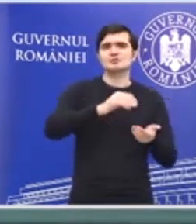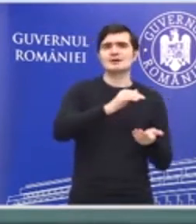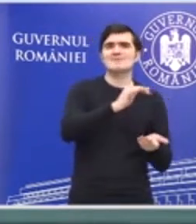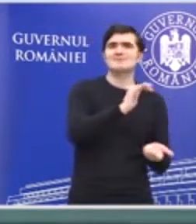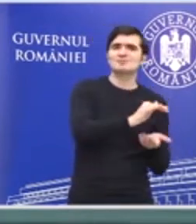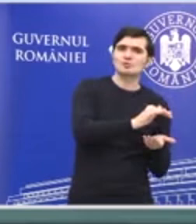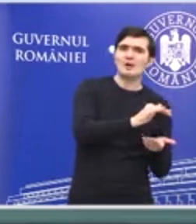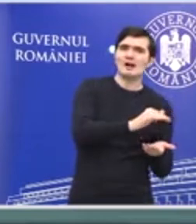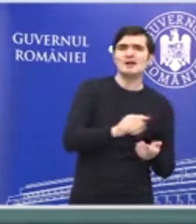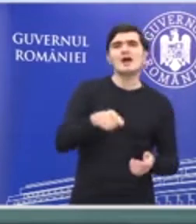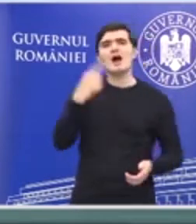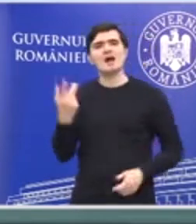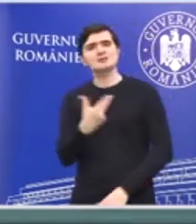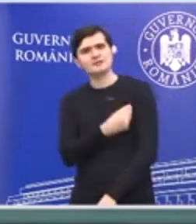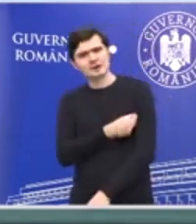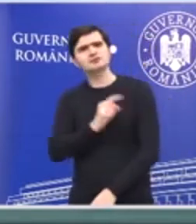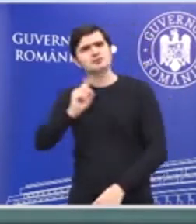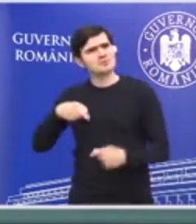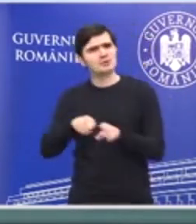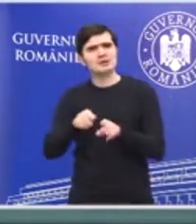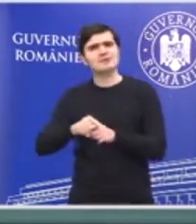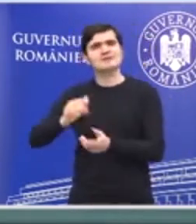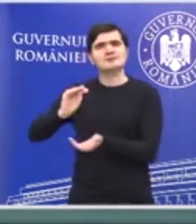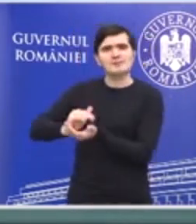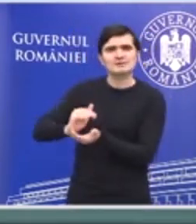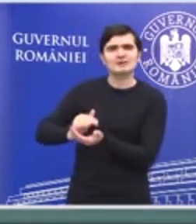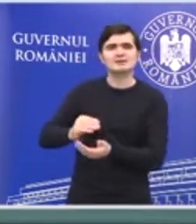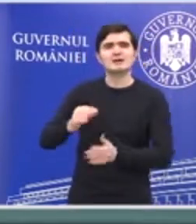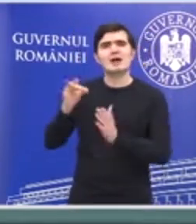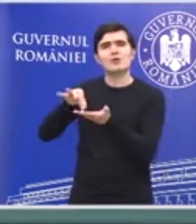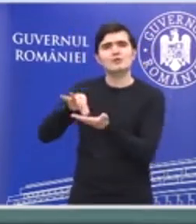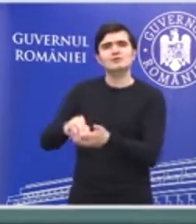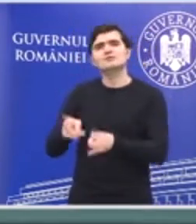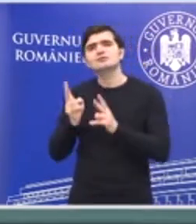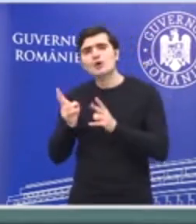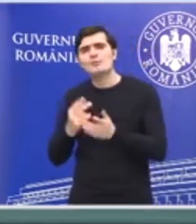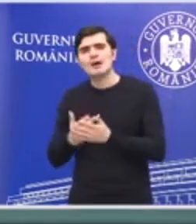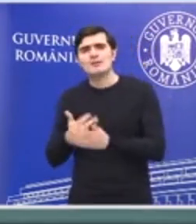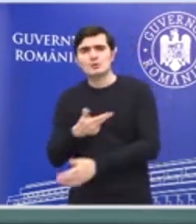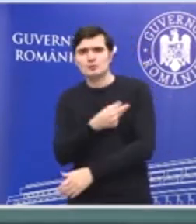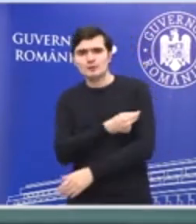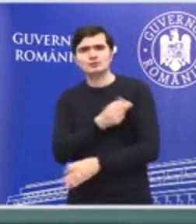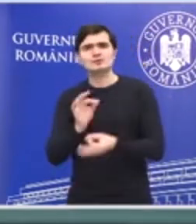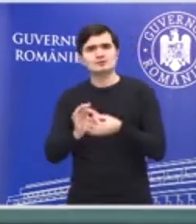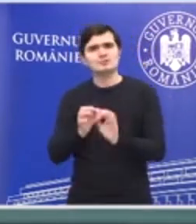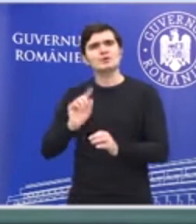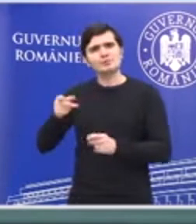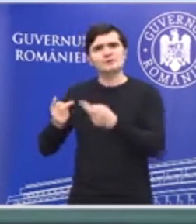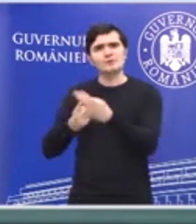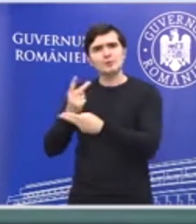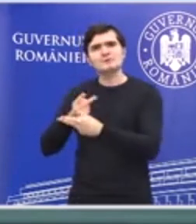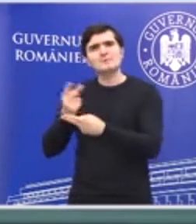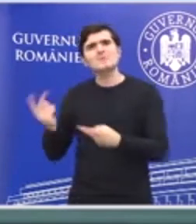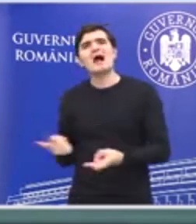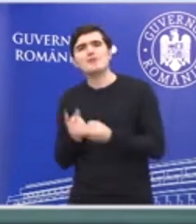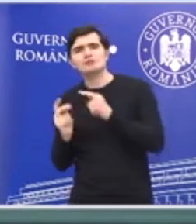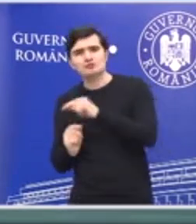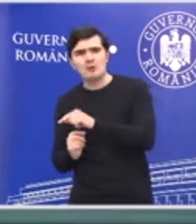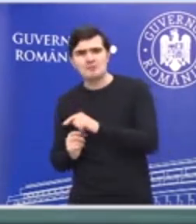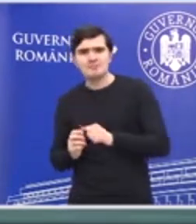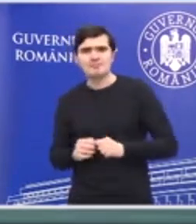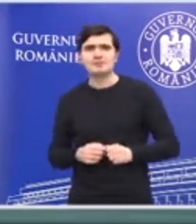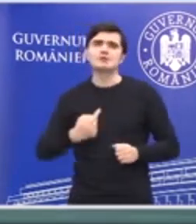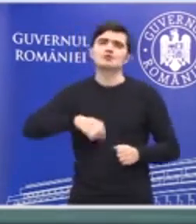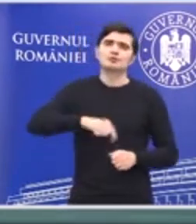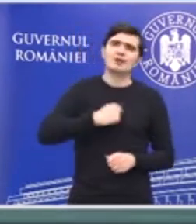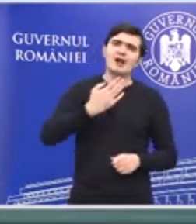vaccinuri care pot fi stocate la condiții normale pentru vaccinuri, ceea ce facilitează utilizarea acestora, practic